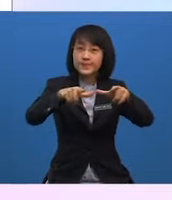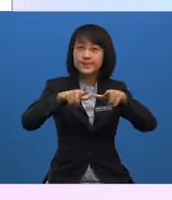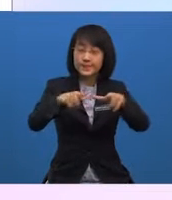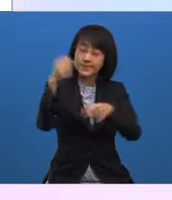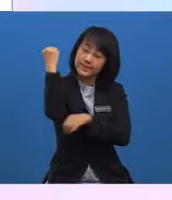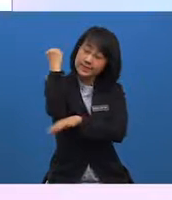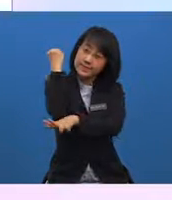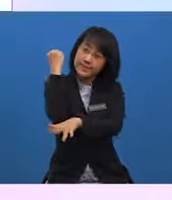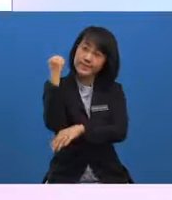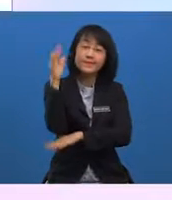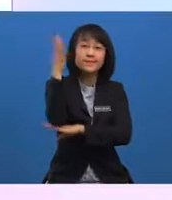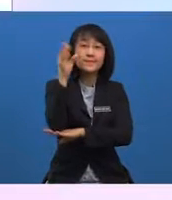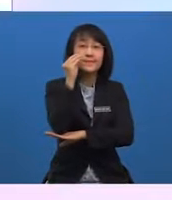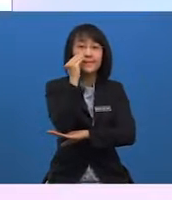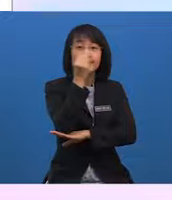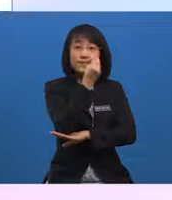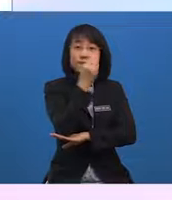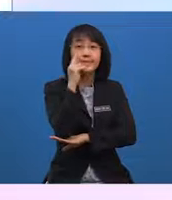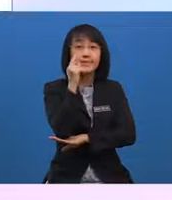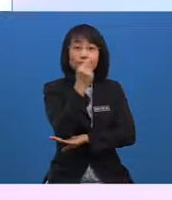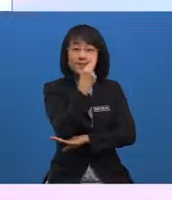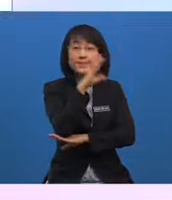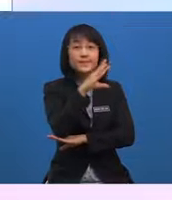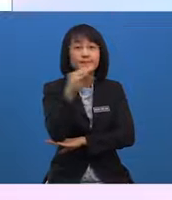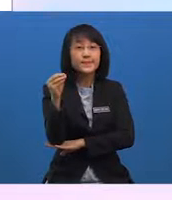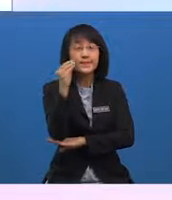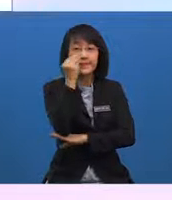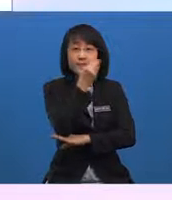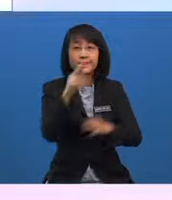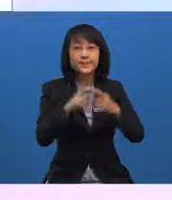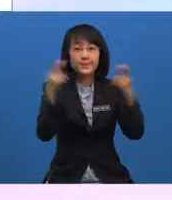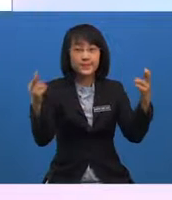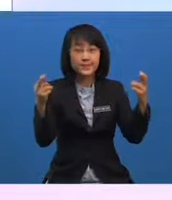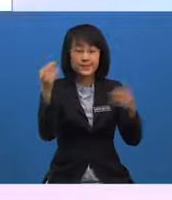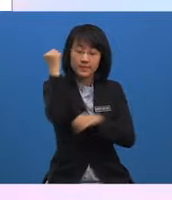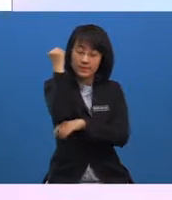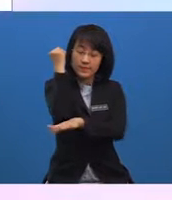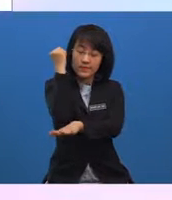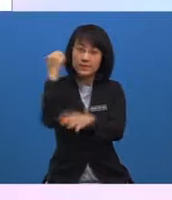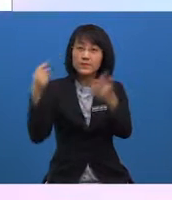Akar pokok bunga ros dan pokok bunga raya adalah jenis akar tunjang.